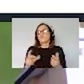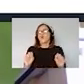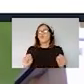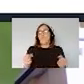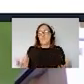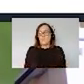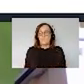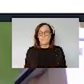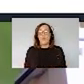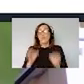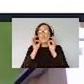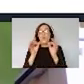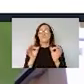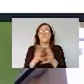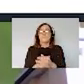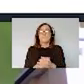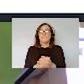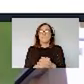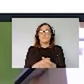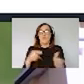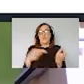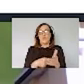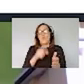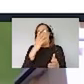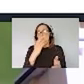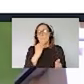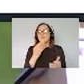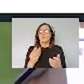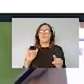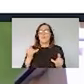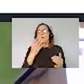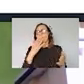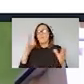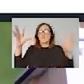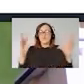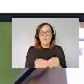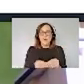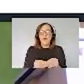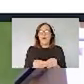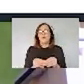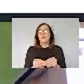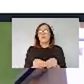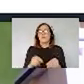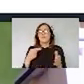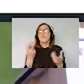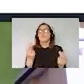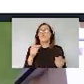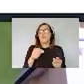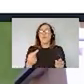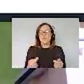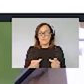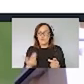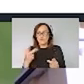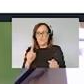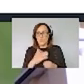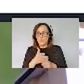niego mówi. Dobrze, drodzy Państwo, tu miał być obrazek na koniec, jak Państwo podsumowują całość i już mówię, po co to było i kończę, bo wiem,